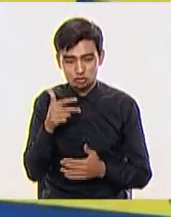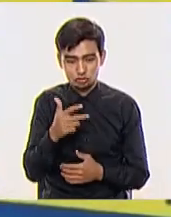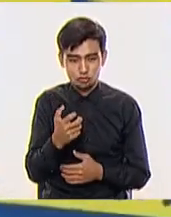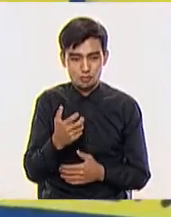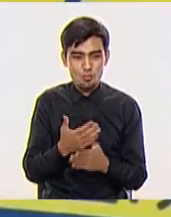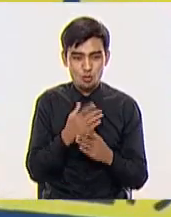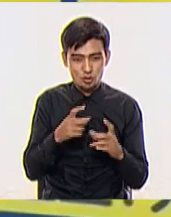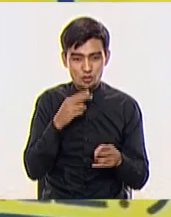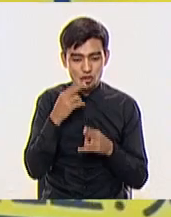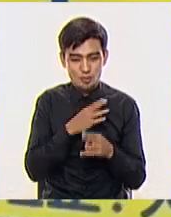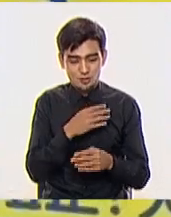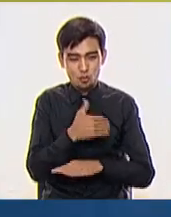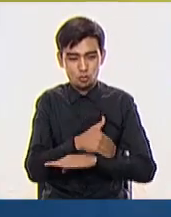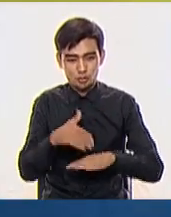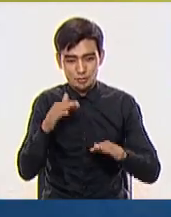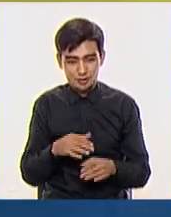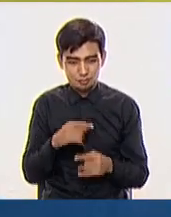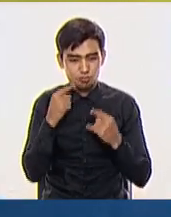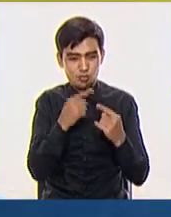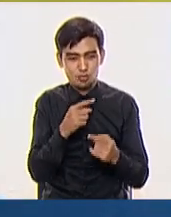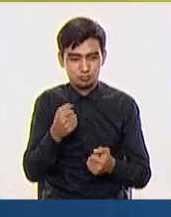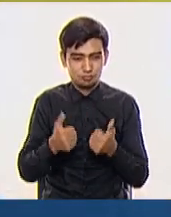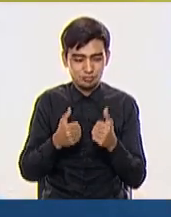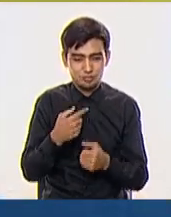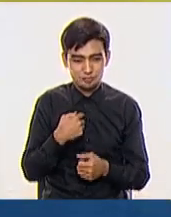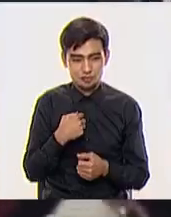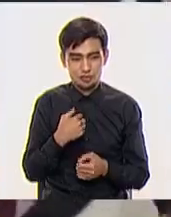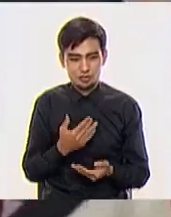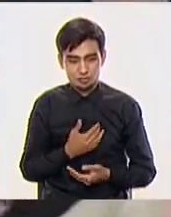протестующих прошли по улицам, скандируя: «Олимпиада угрожает жизни».